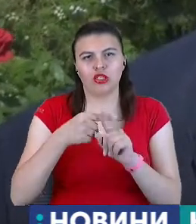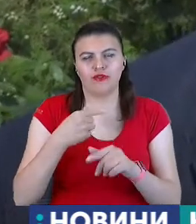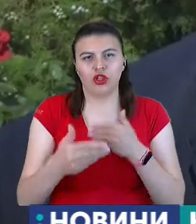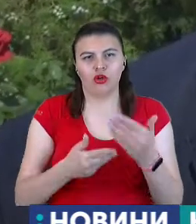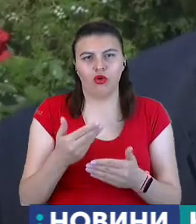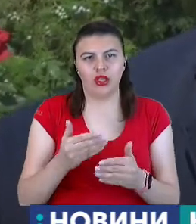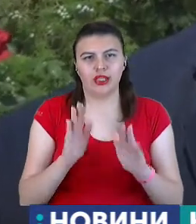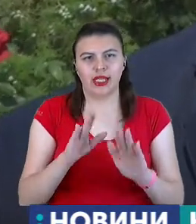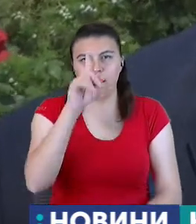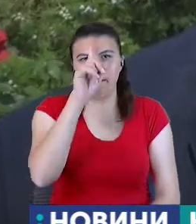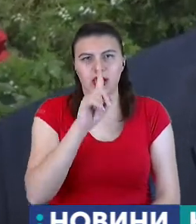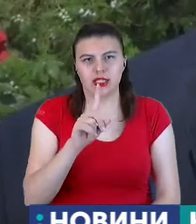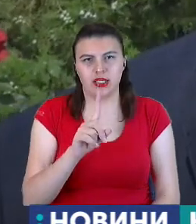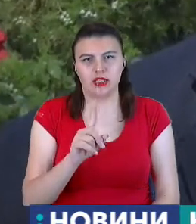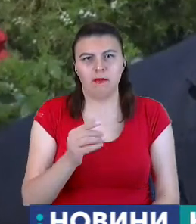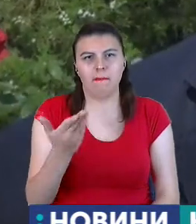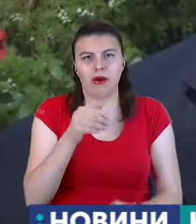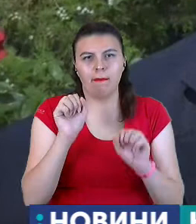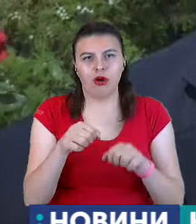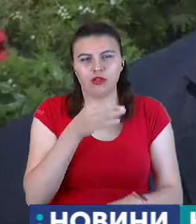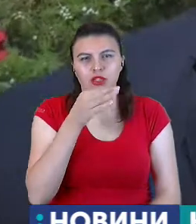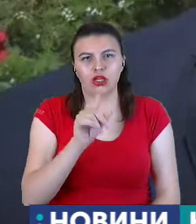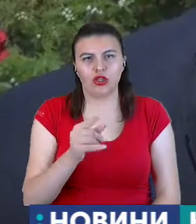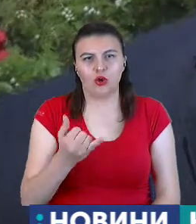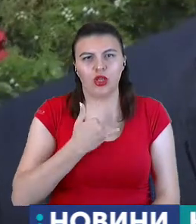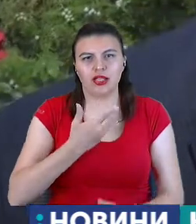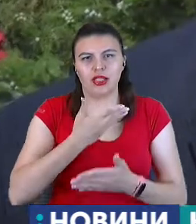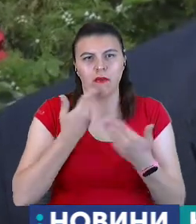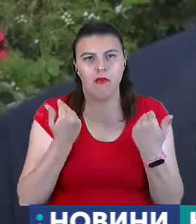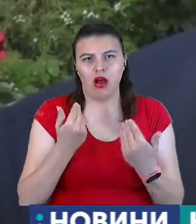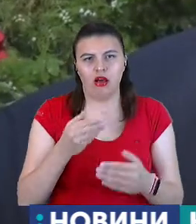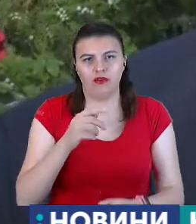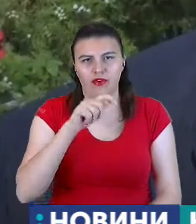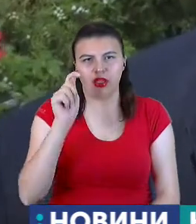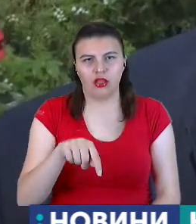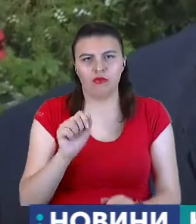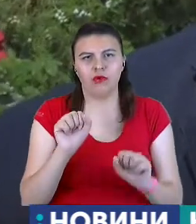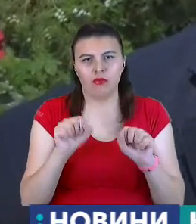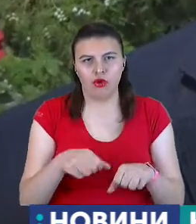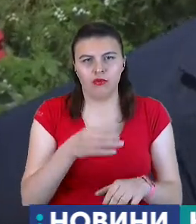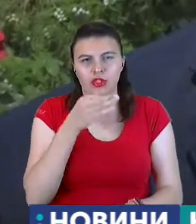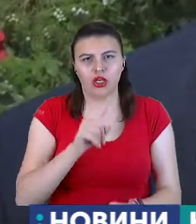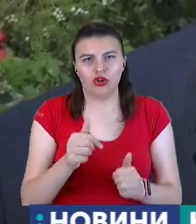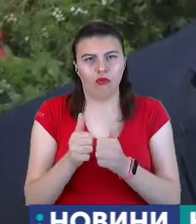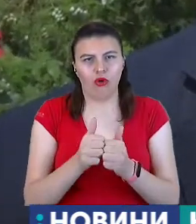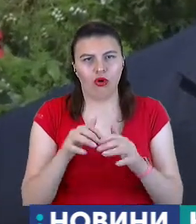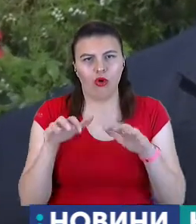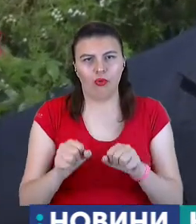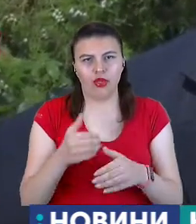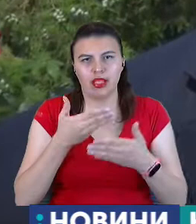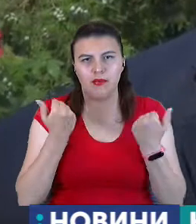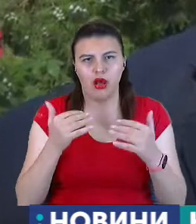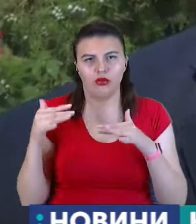тільки місяць. Ми можемо сказати, що нема в нас війни. Ми можемо сказати, що нема тут поруч окупації, скупчення військ,